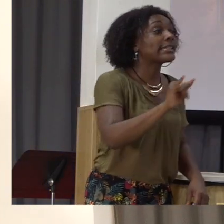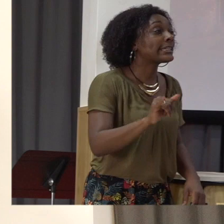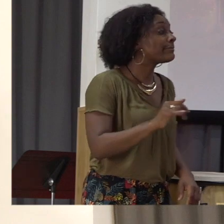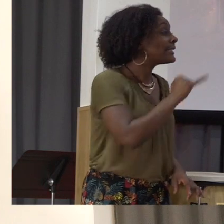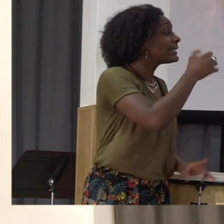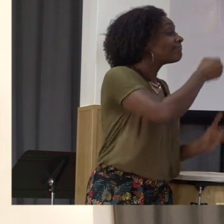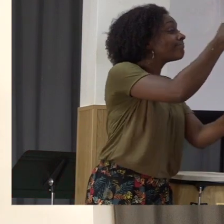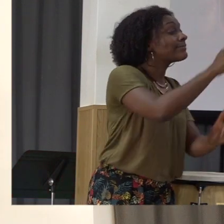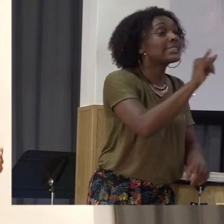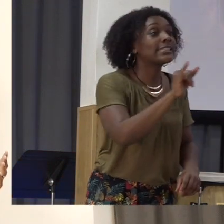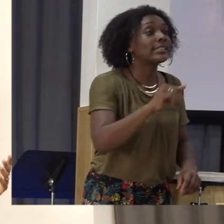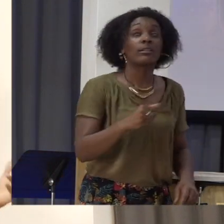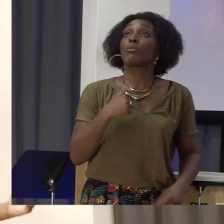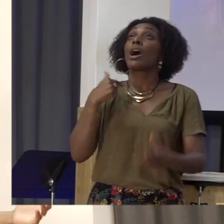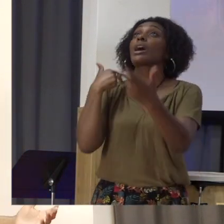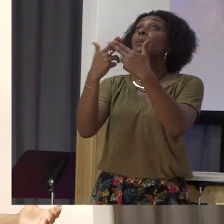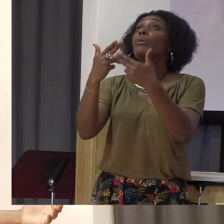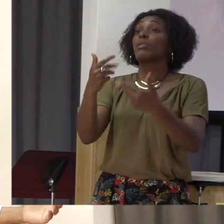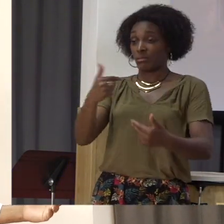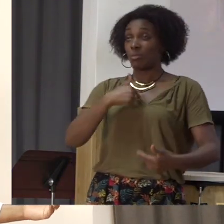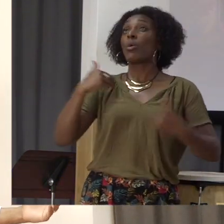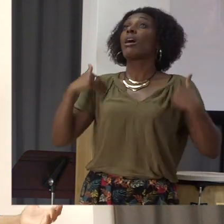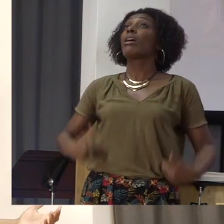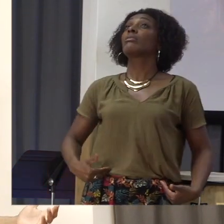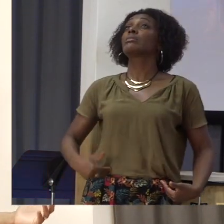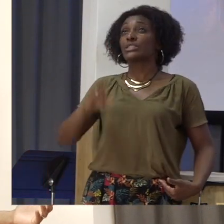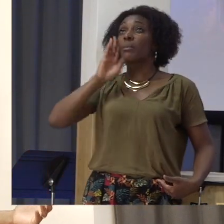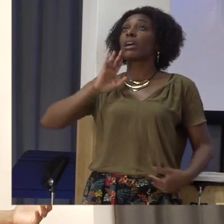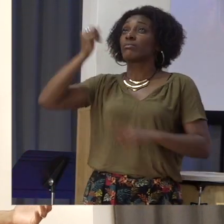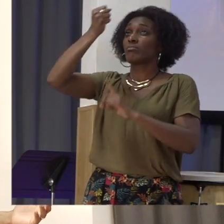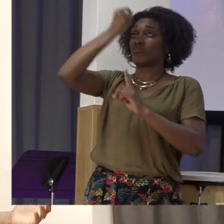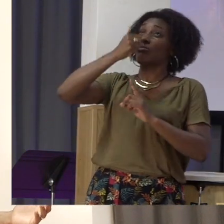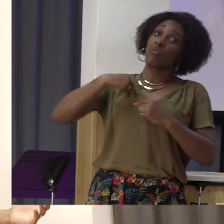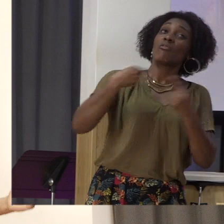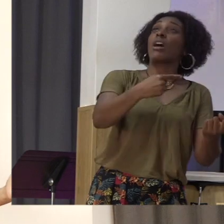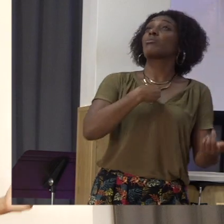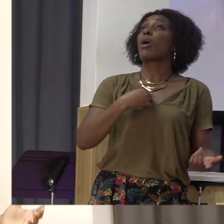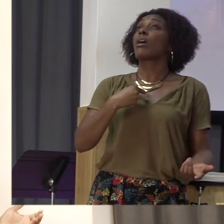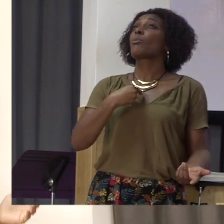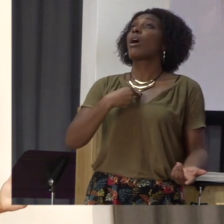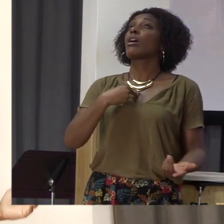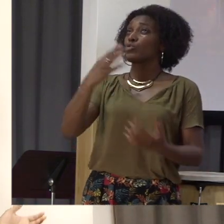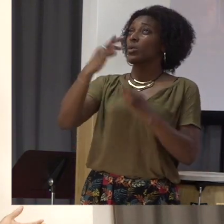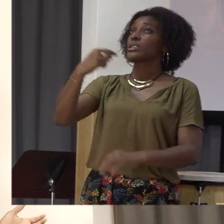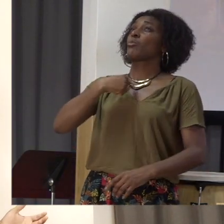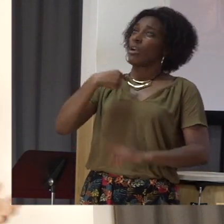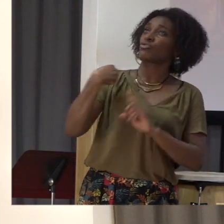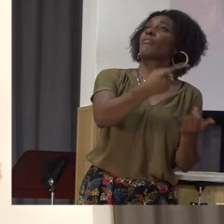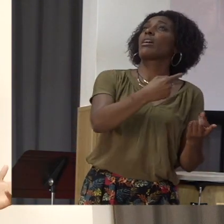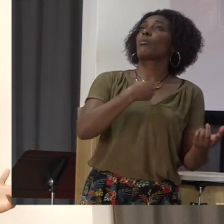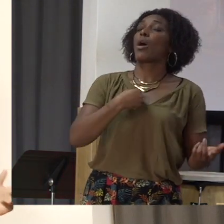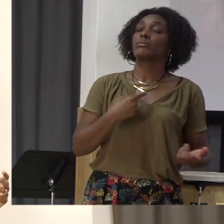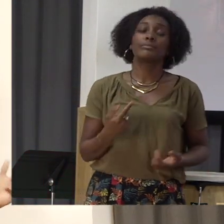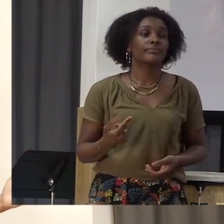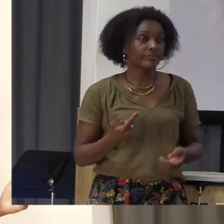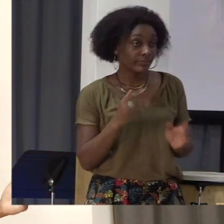nous? J'ai répondu, me voici, envoie-moi. Amen. Me voici, envoie-moi. La